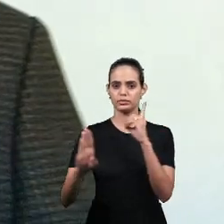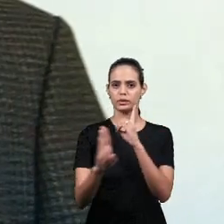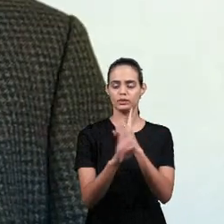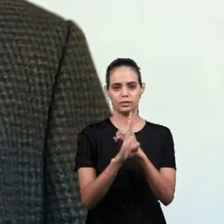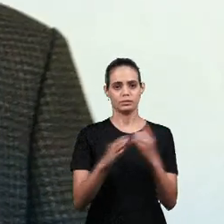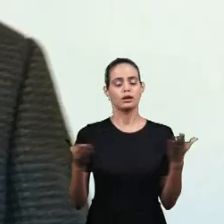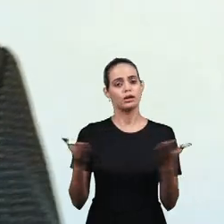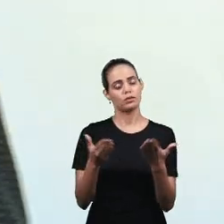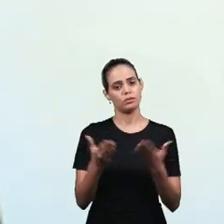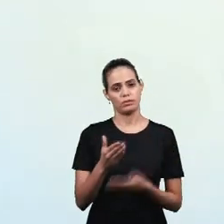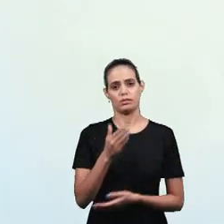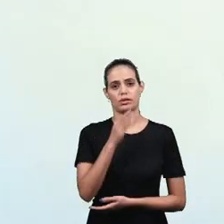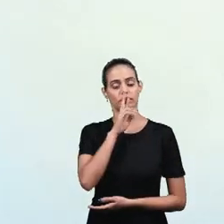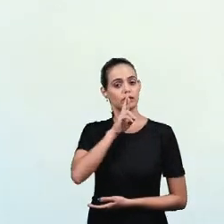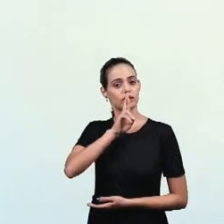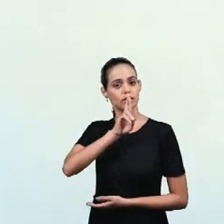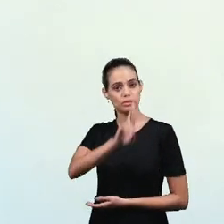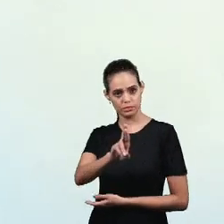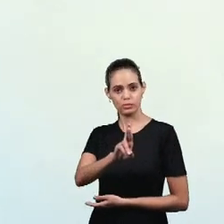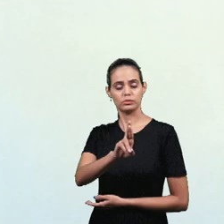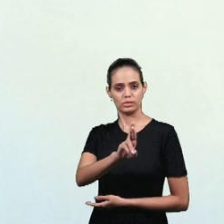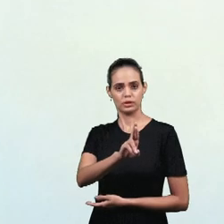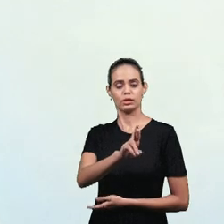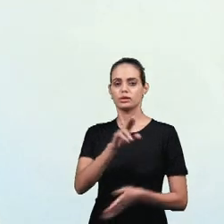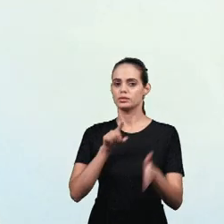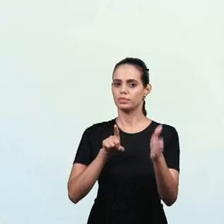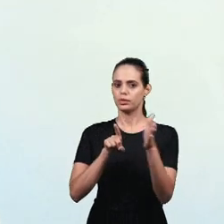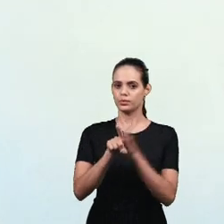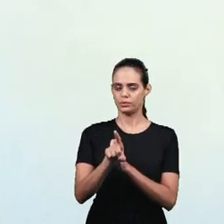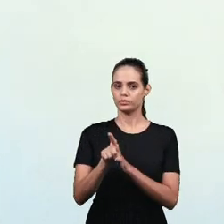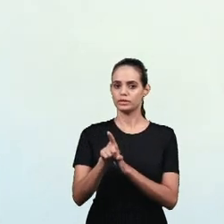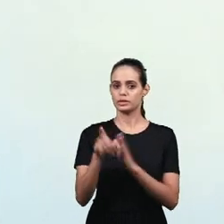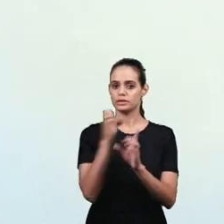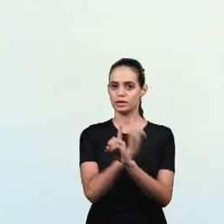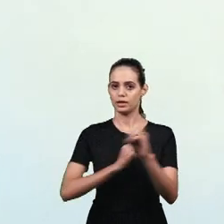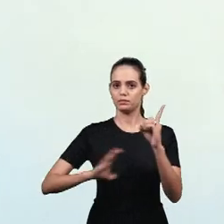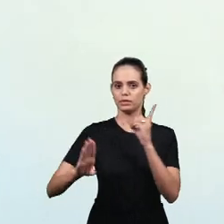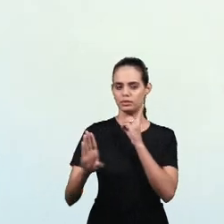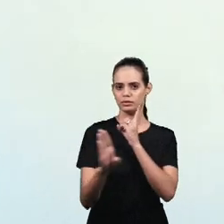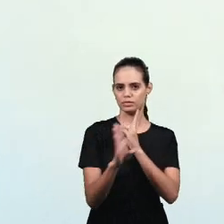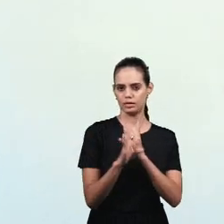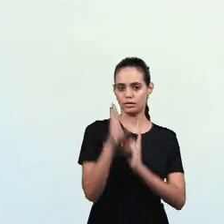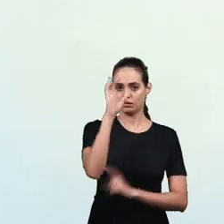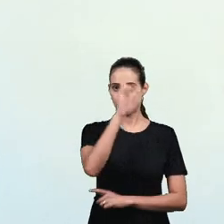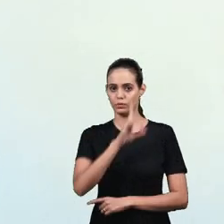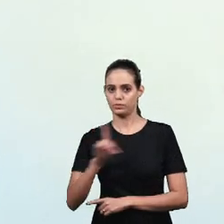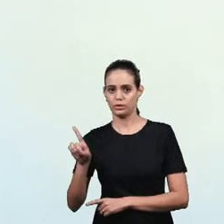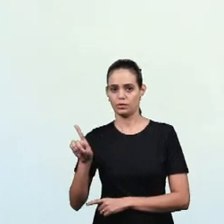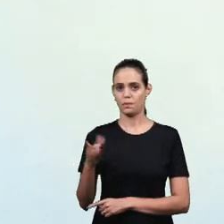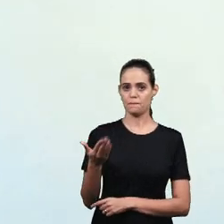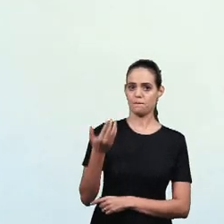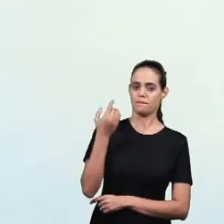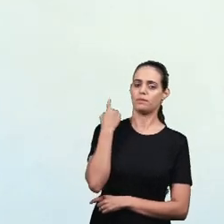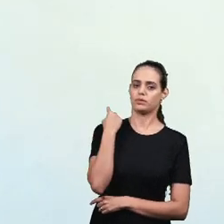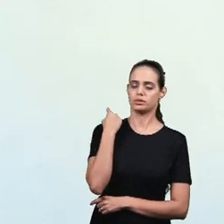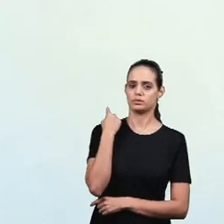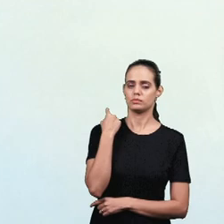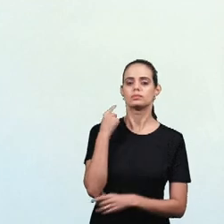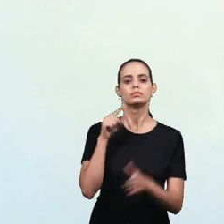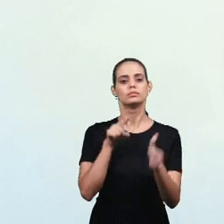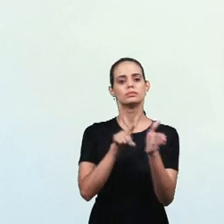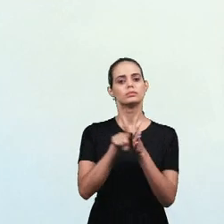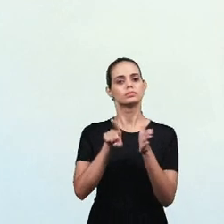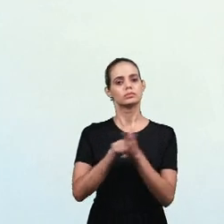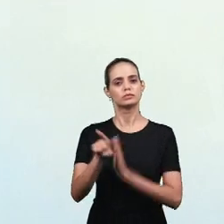formulées à la dernière école biblique dominicale pour cette école biblique, les questions qui ont compté avec des réponses de nos frères. On